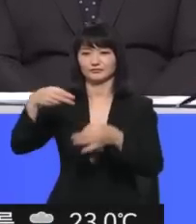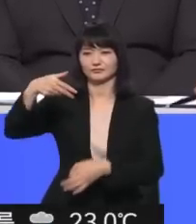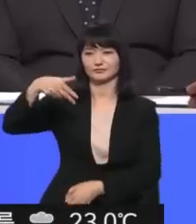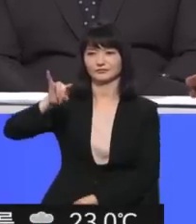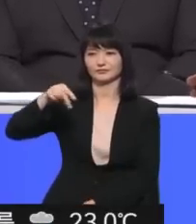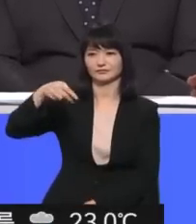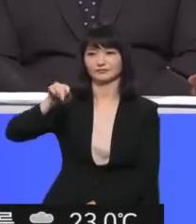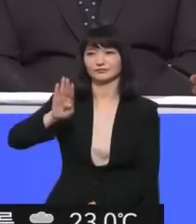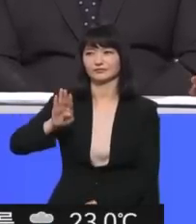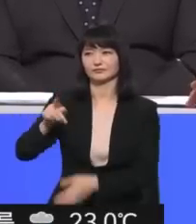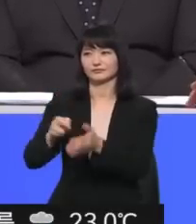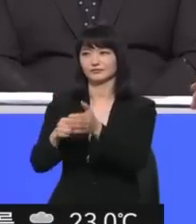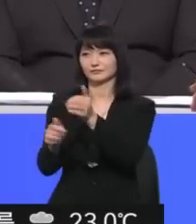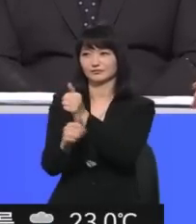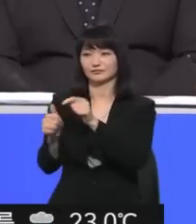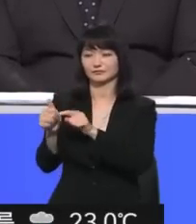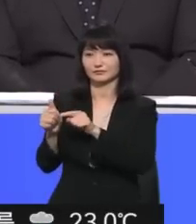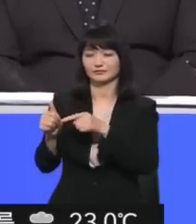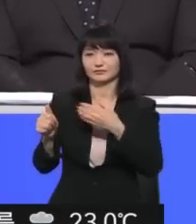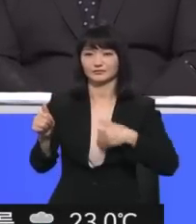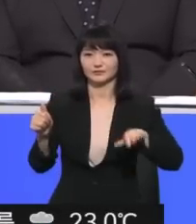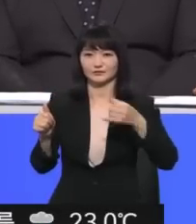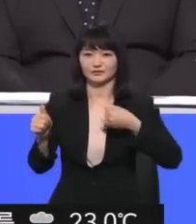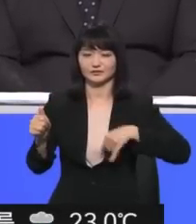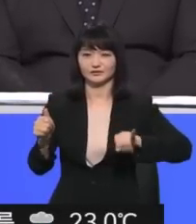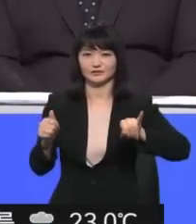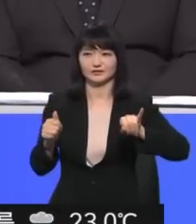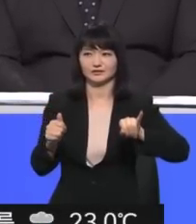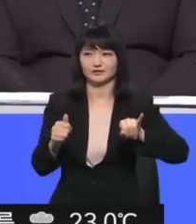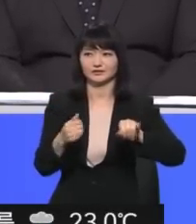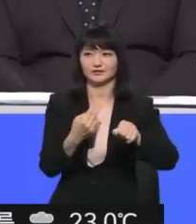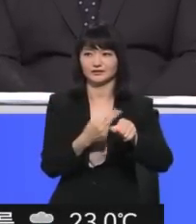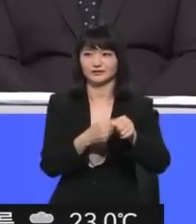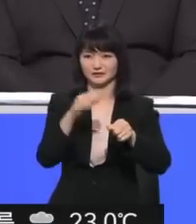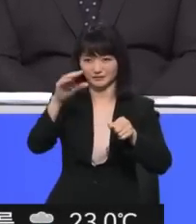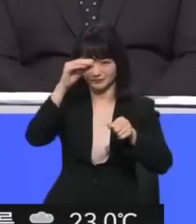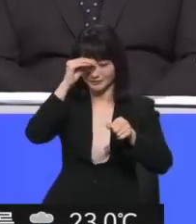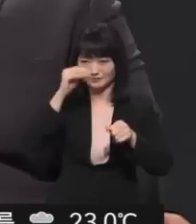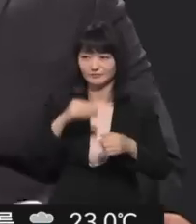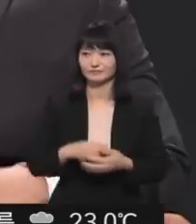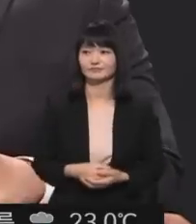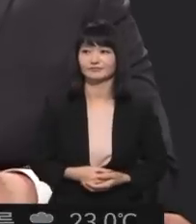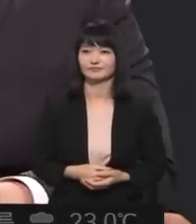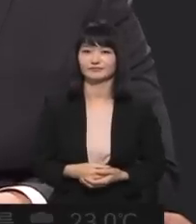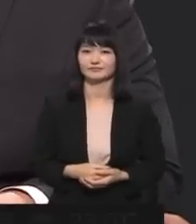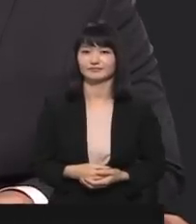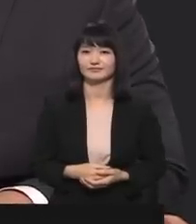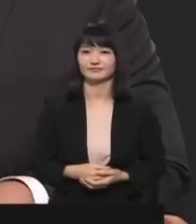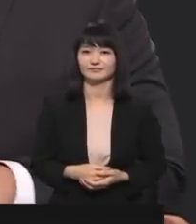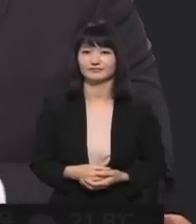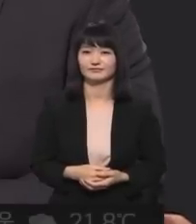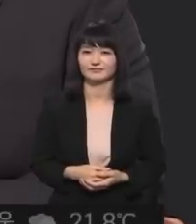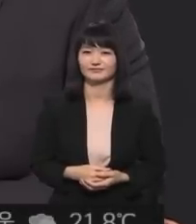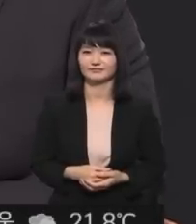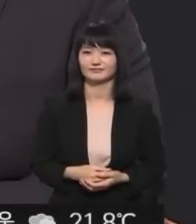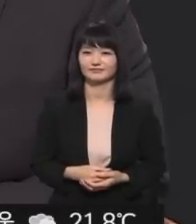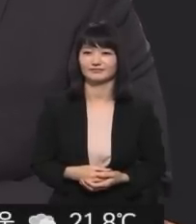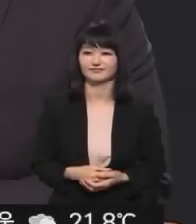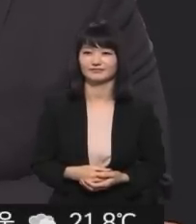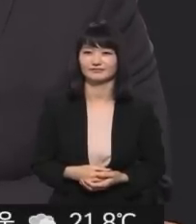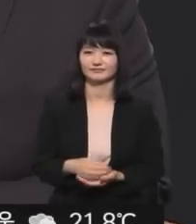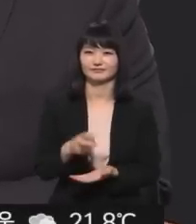우리딸 pt 샘 닮았어요 성공한 만큼 건강한 정치 바라요 웹해킹 쿠션입니다 다시 00 말씀드리지만